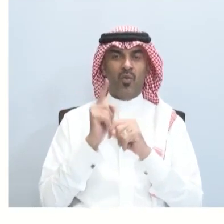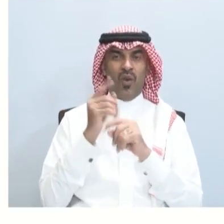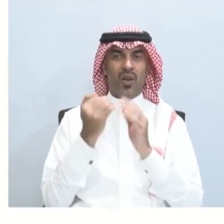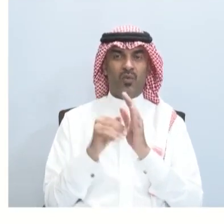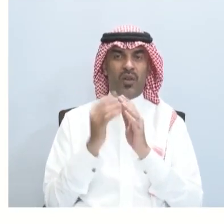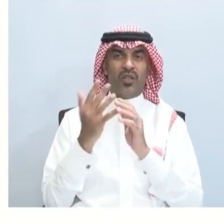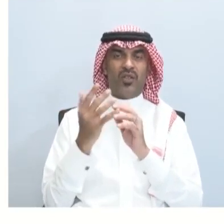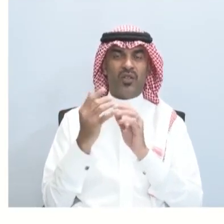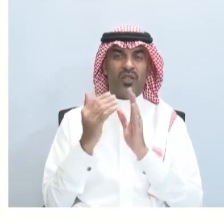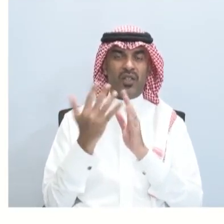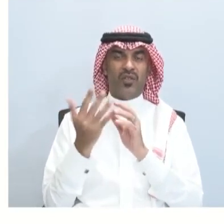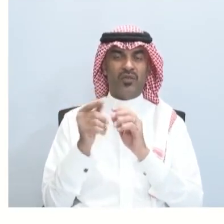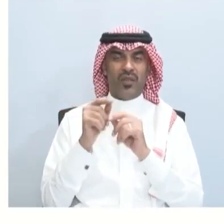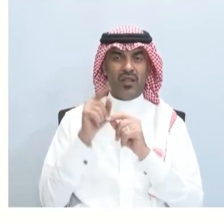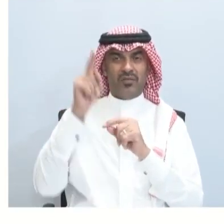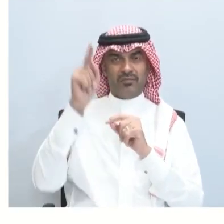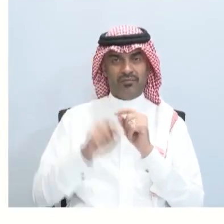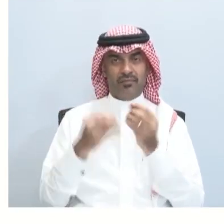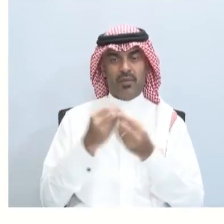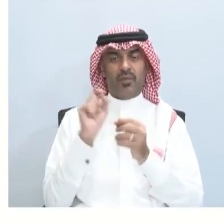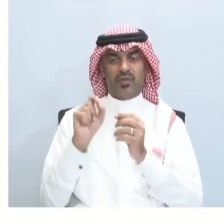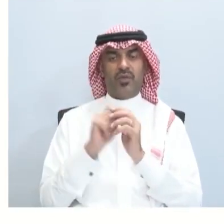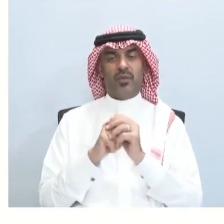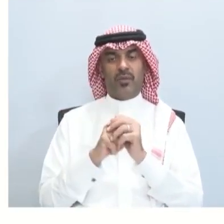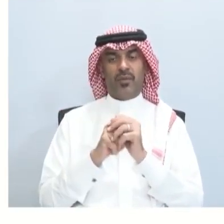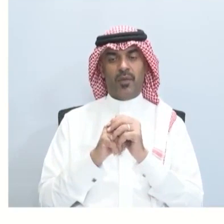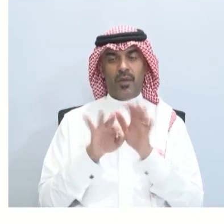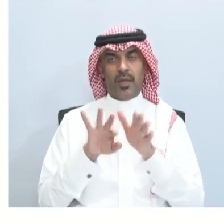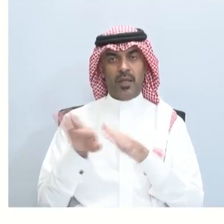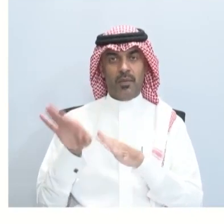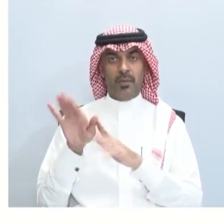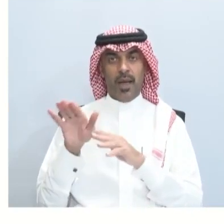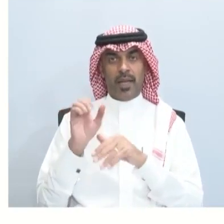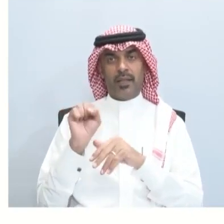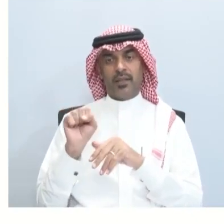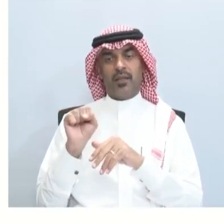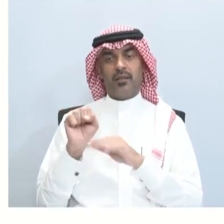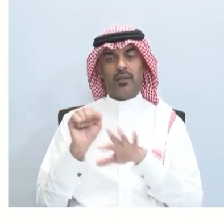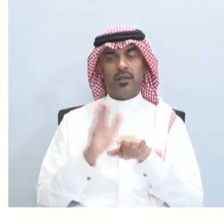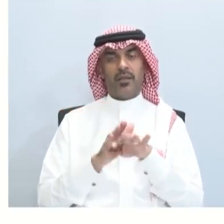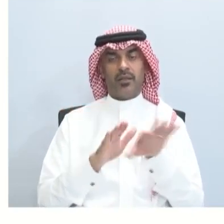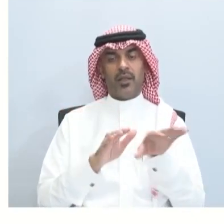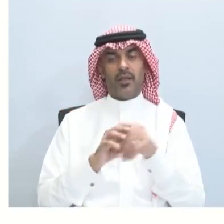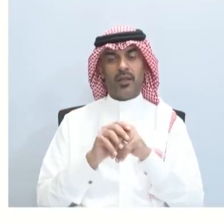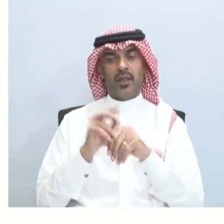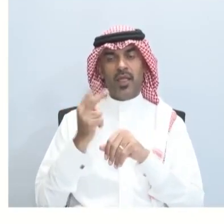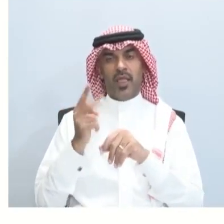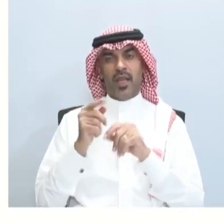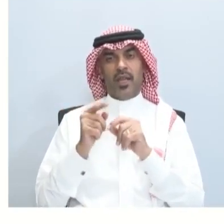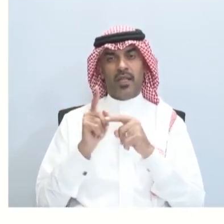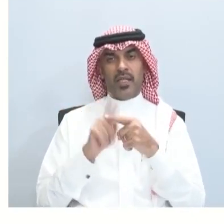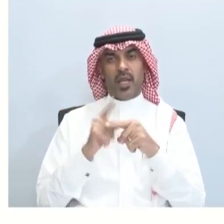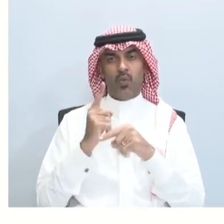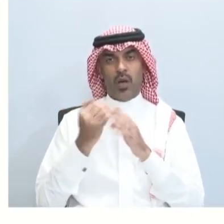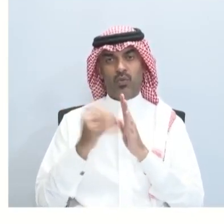الايمن ناقص واحد ونصف زائد واحد ونصف صفر يتبقى لدي في الطرف الايمن ص الطرف الايسر اثنان زائد